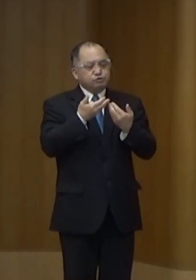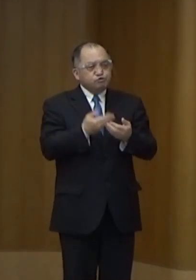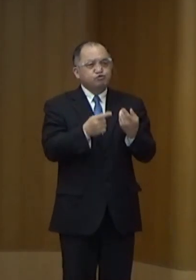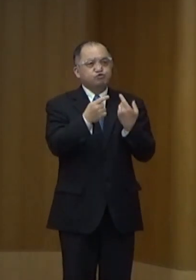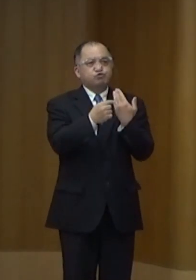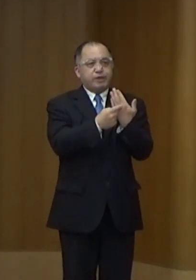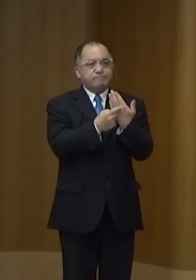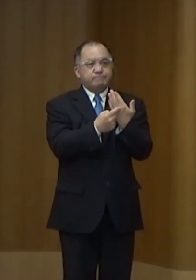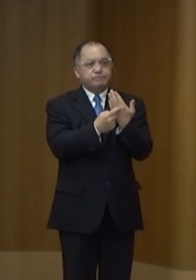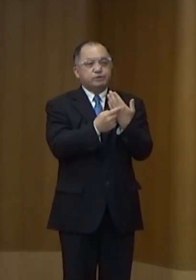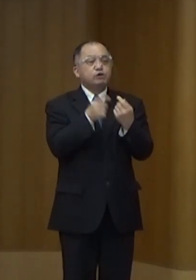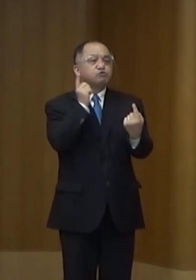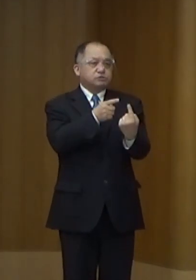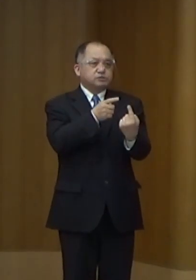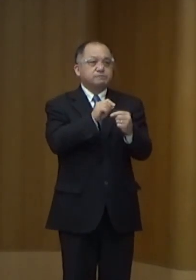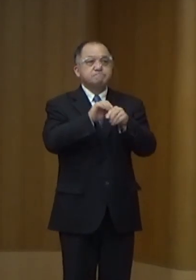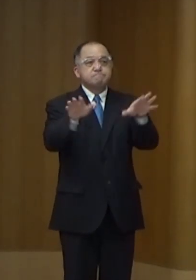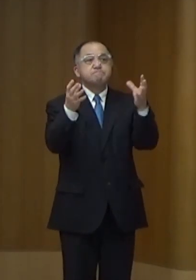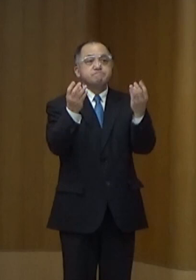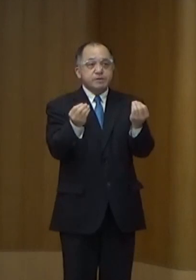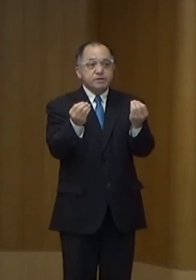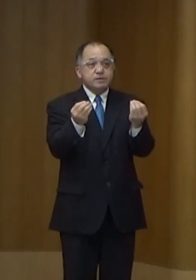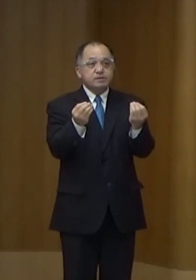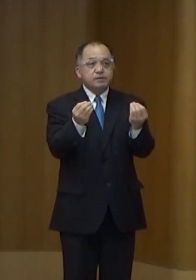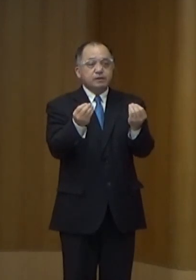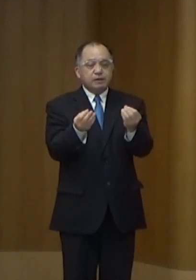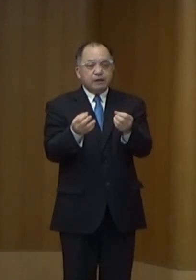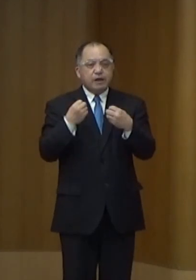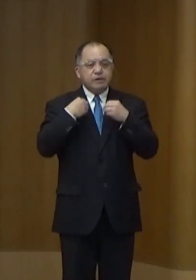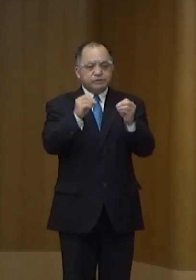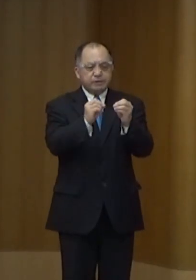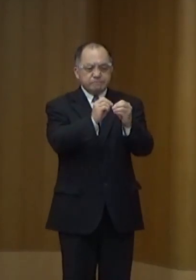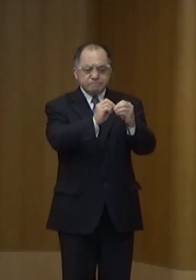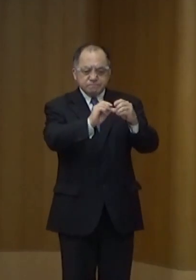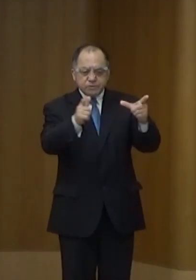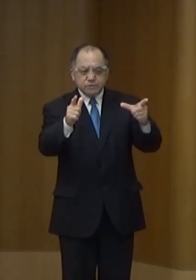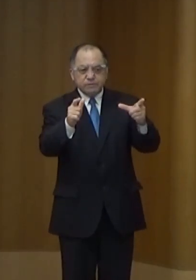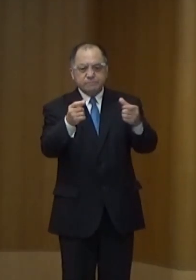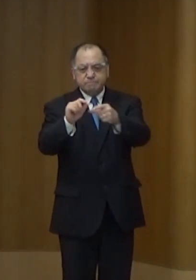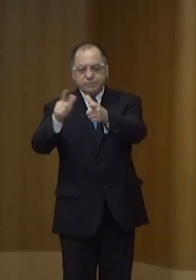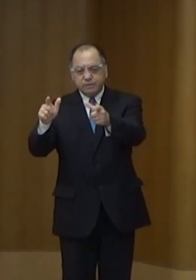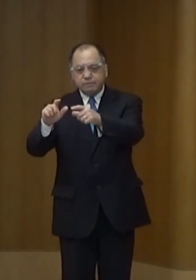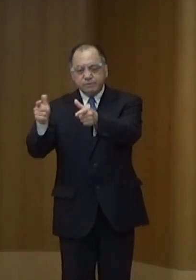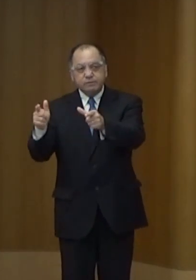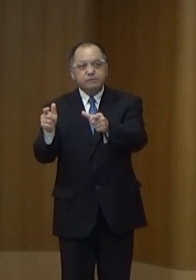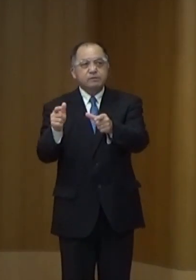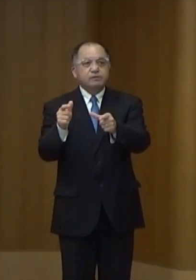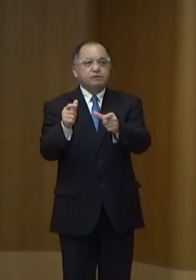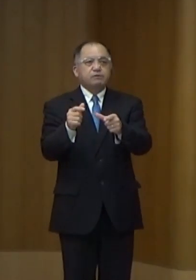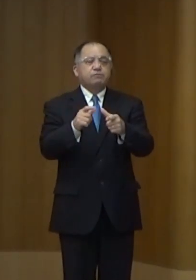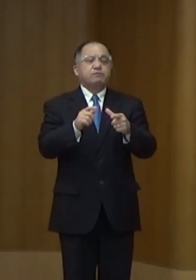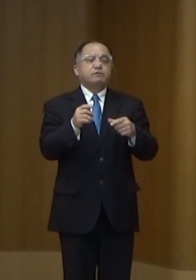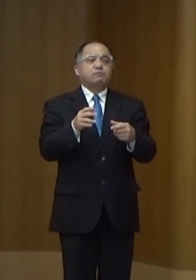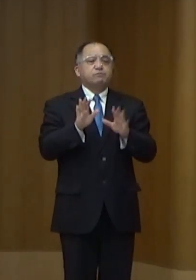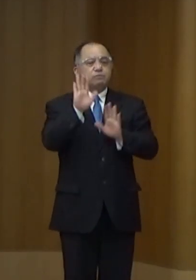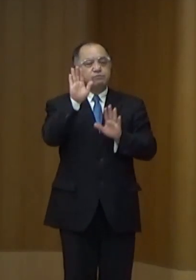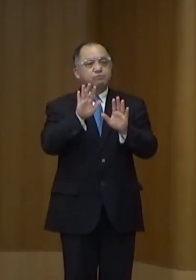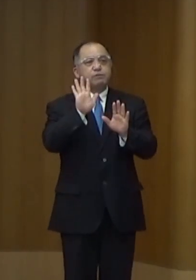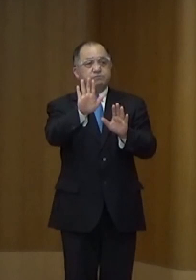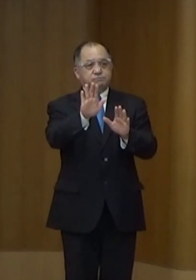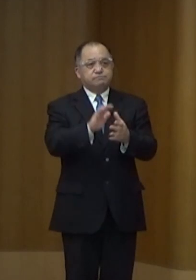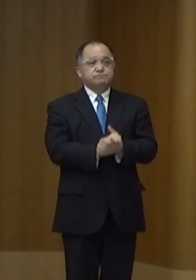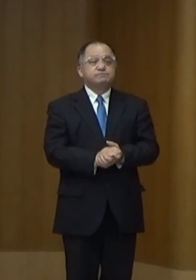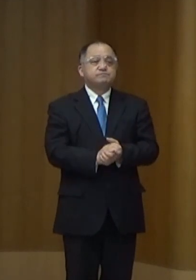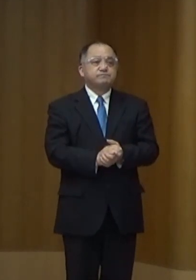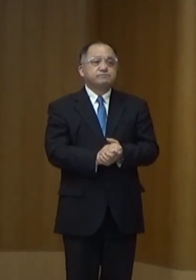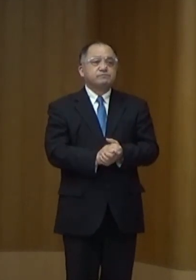用されるなど、感染の再拡大が見られるそういった地域が増加をしております。道内におい